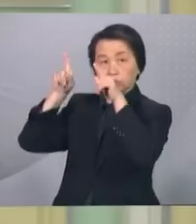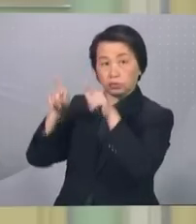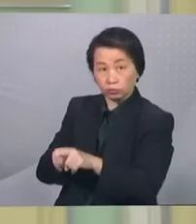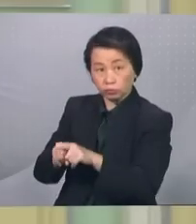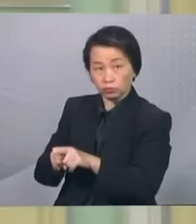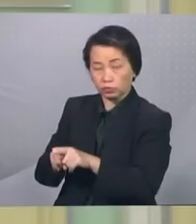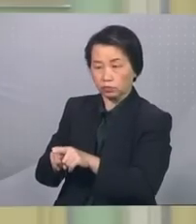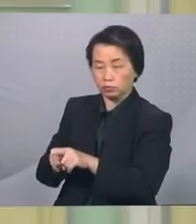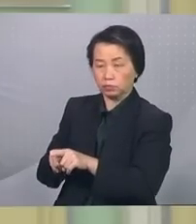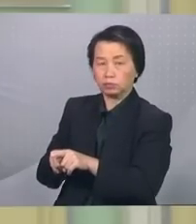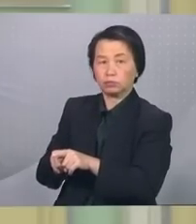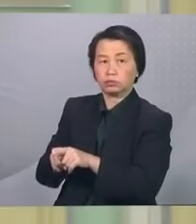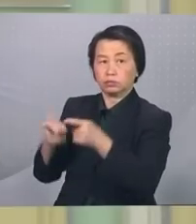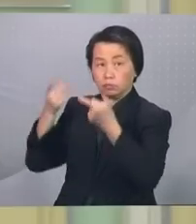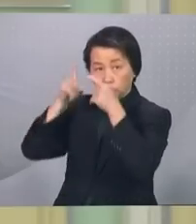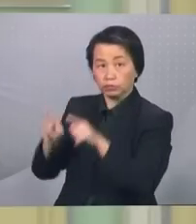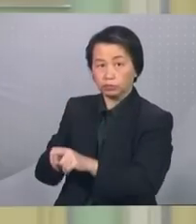bahawa